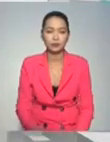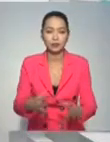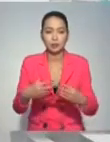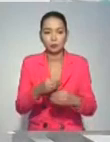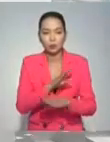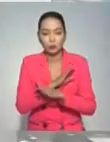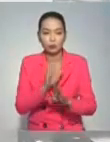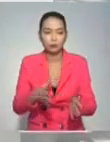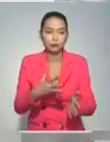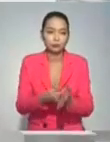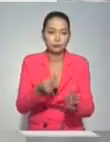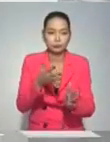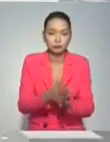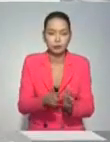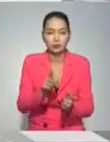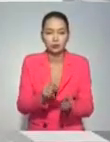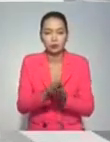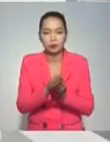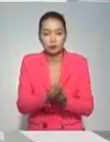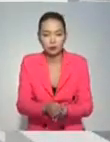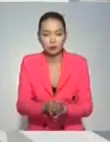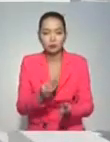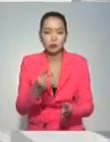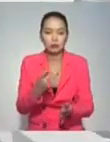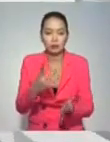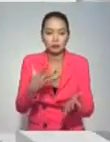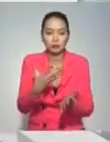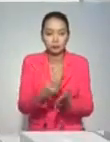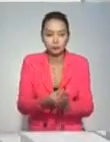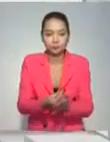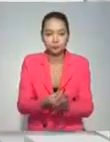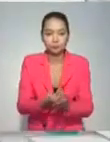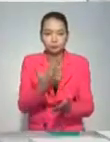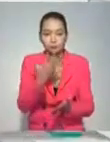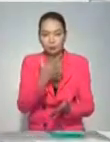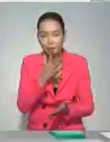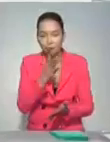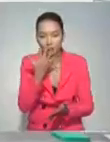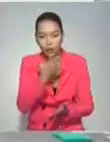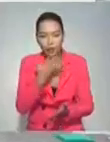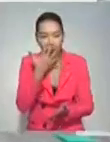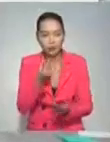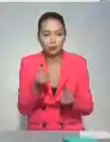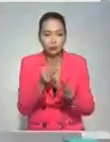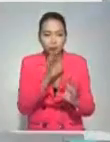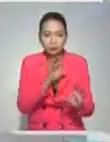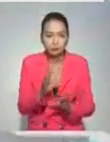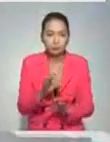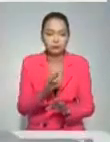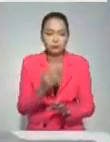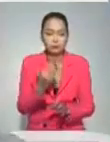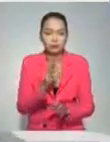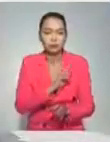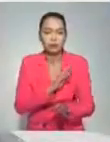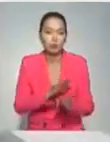погибшего будут выплачены расходы на погребение, единовременная компенсация в размере 5-летнего денежного содержания по занимаемой должности.